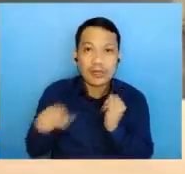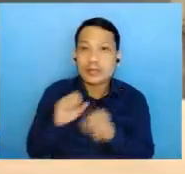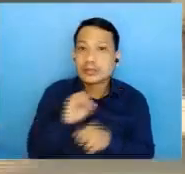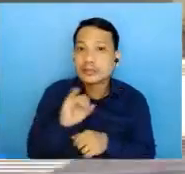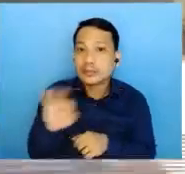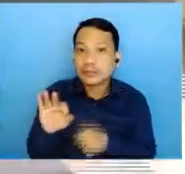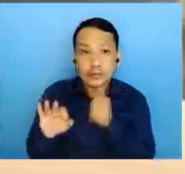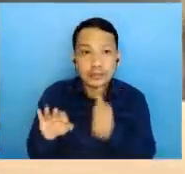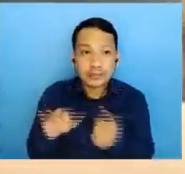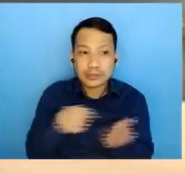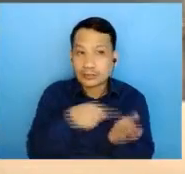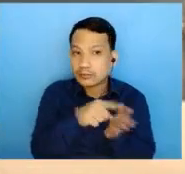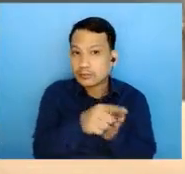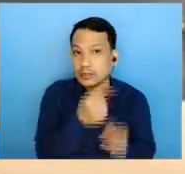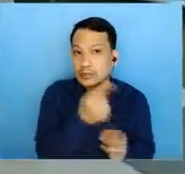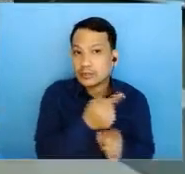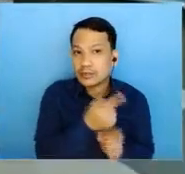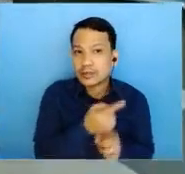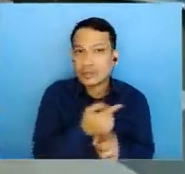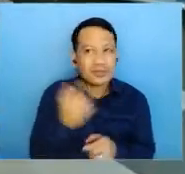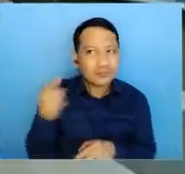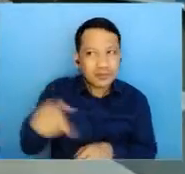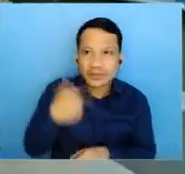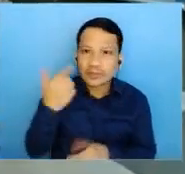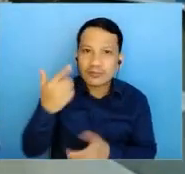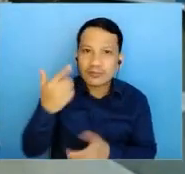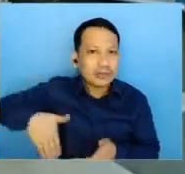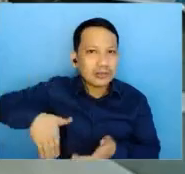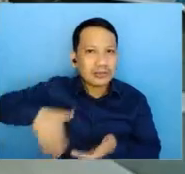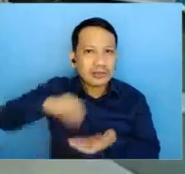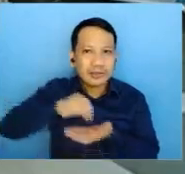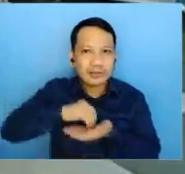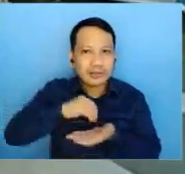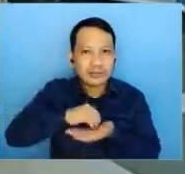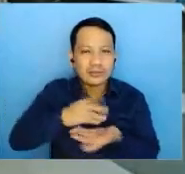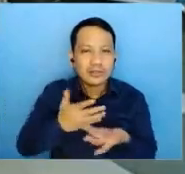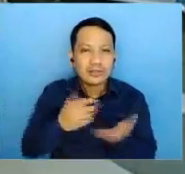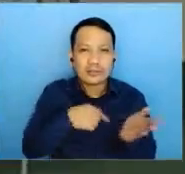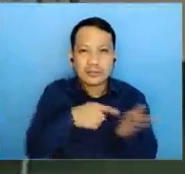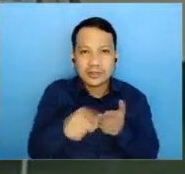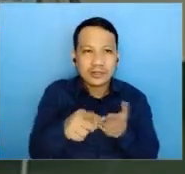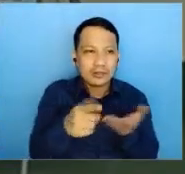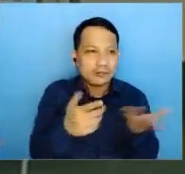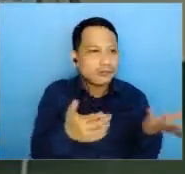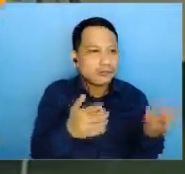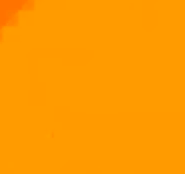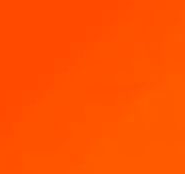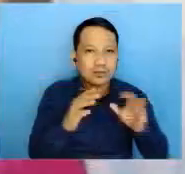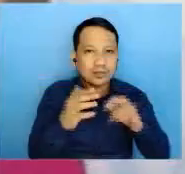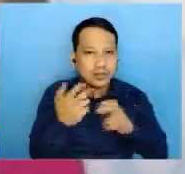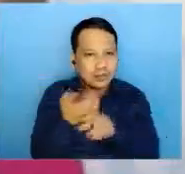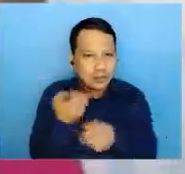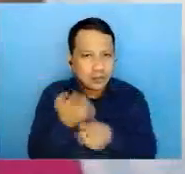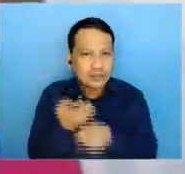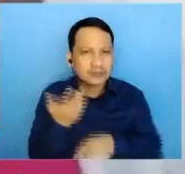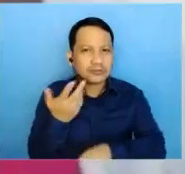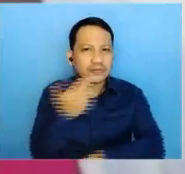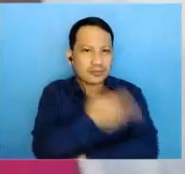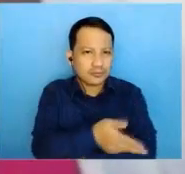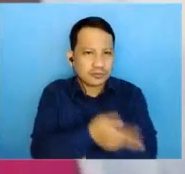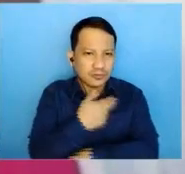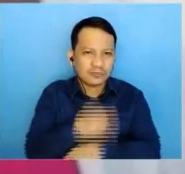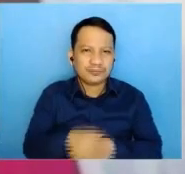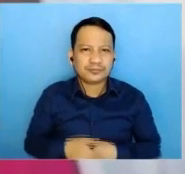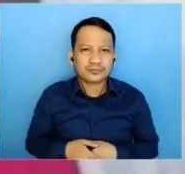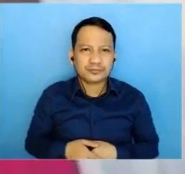daw kasing nabibinbin ang pagbabayad, naaapektuhan ang operasyon at mga pasyente ng medical facilities. Tuloy pa rin po yun. Nagbigay